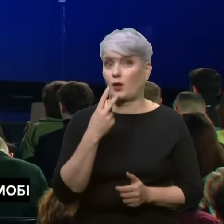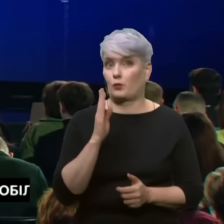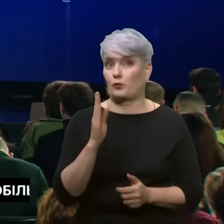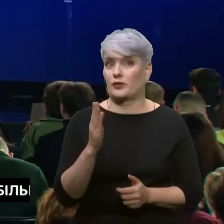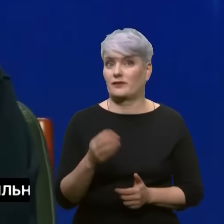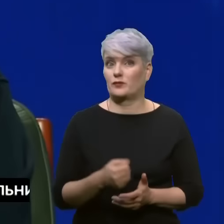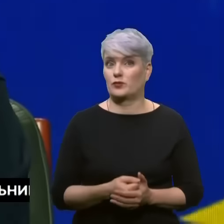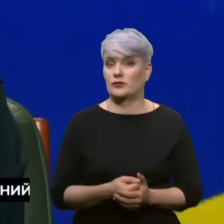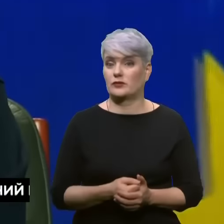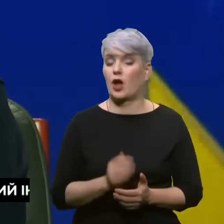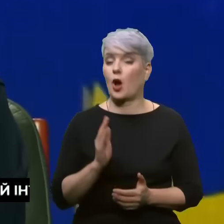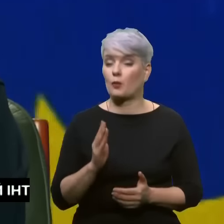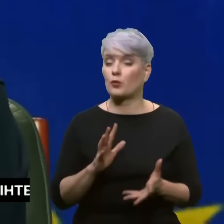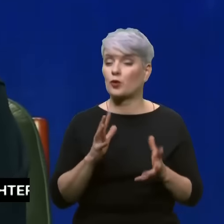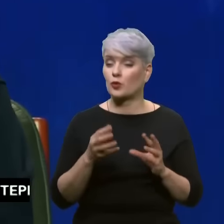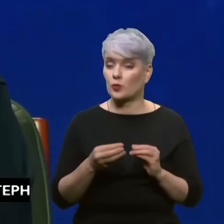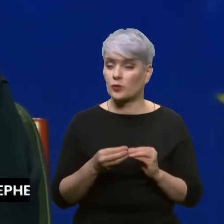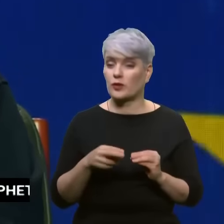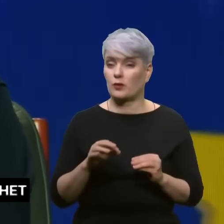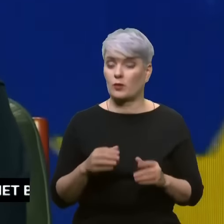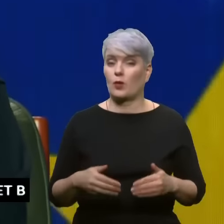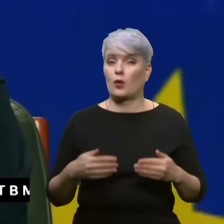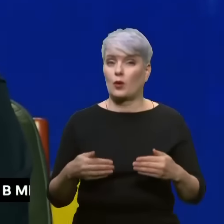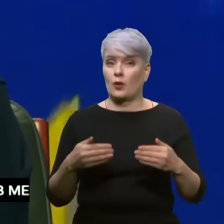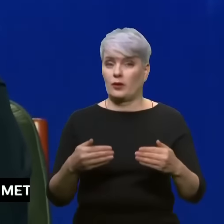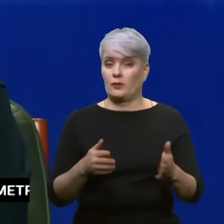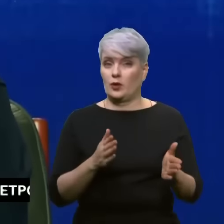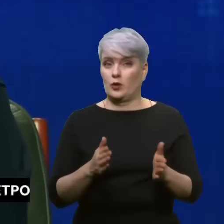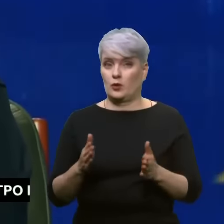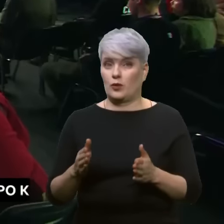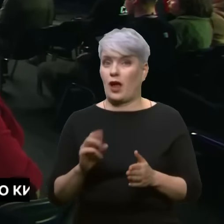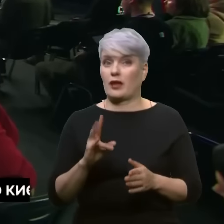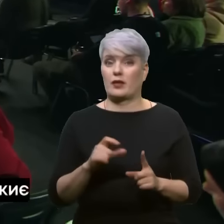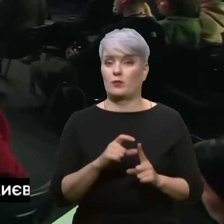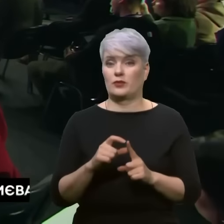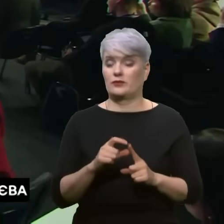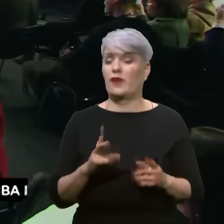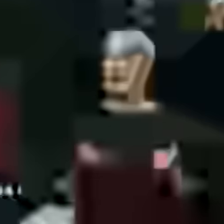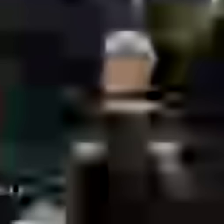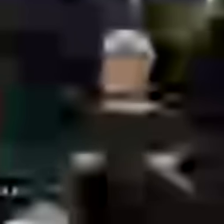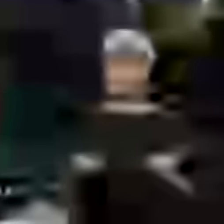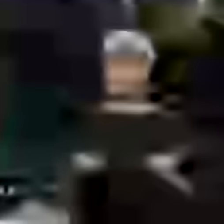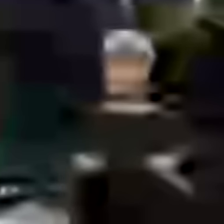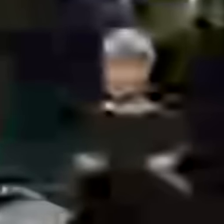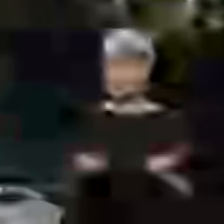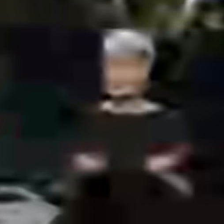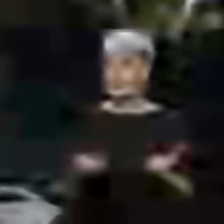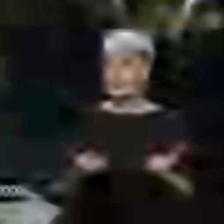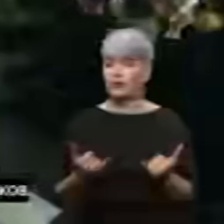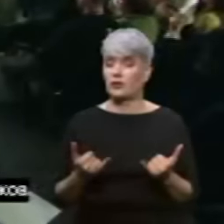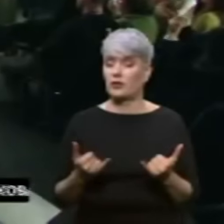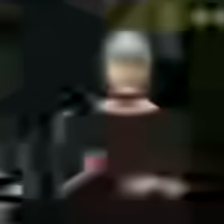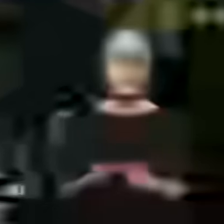Подивимось. Будемо судити все ж таки по крокам людей, а не тільки по словам. На сьогодні він